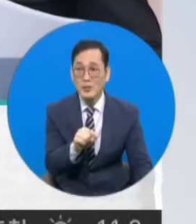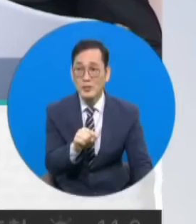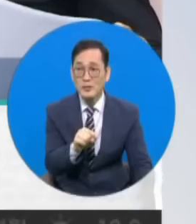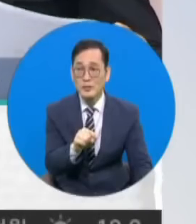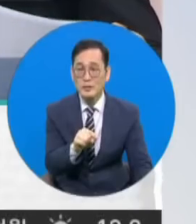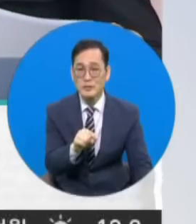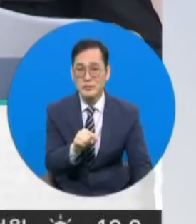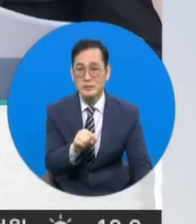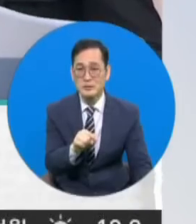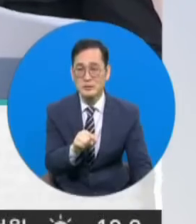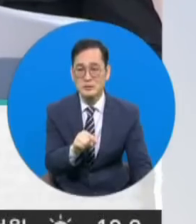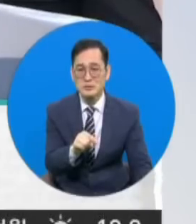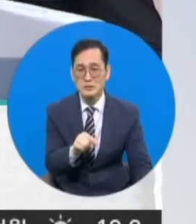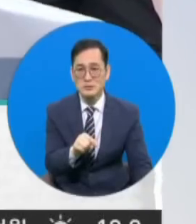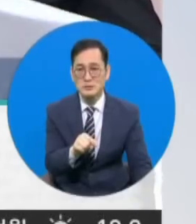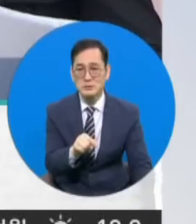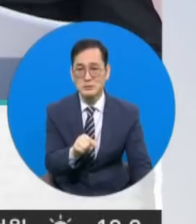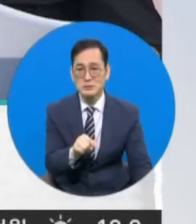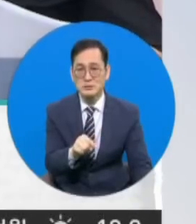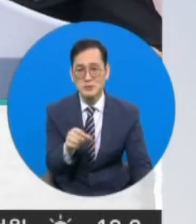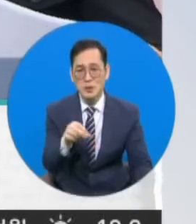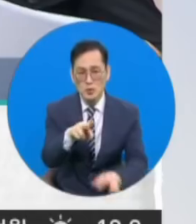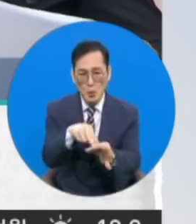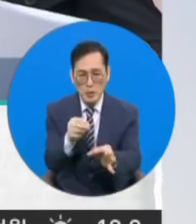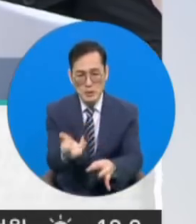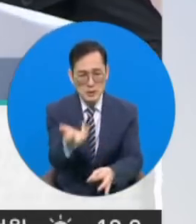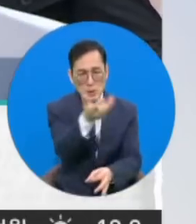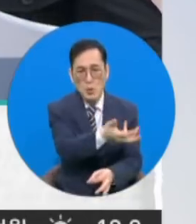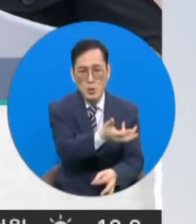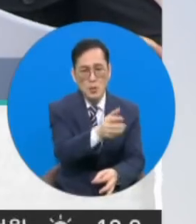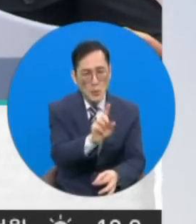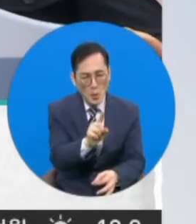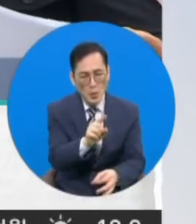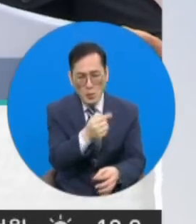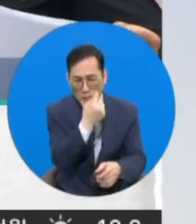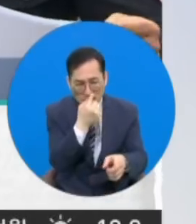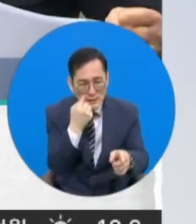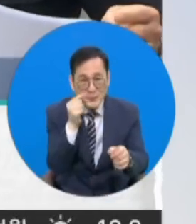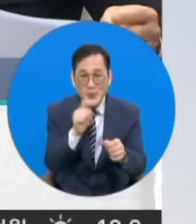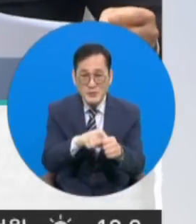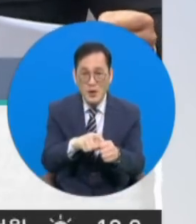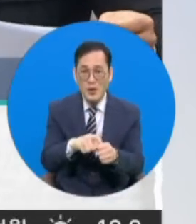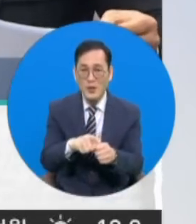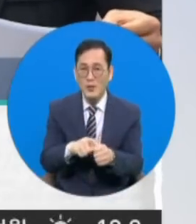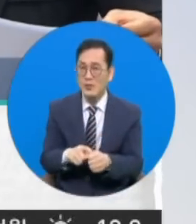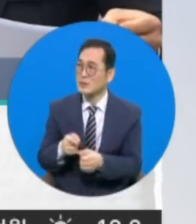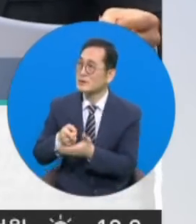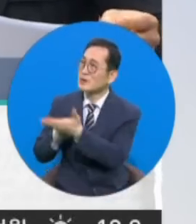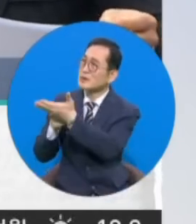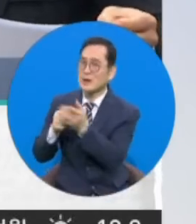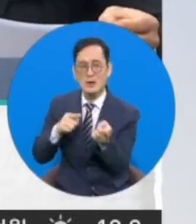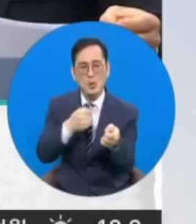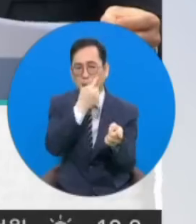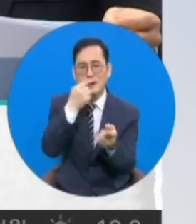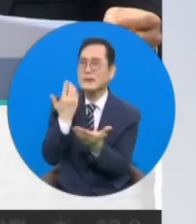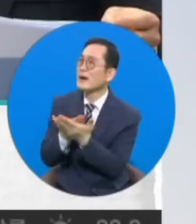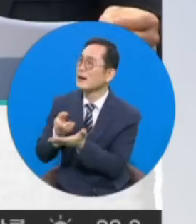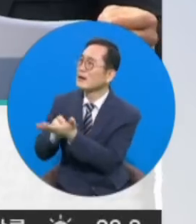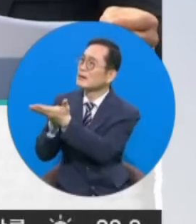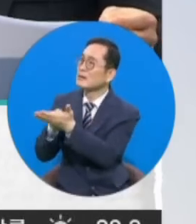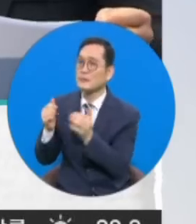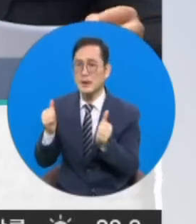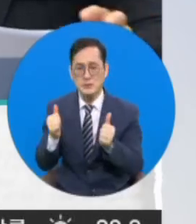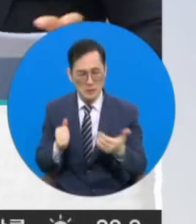그분만 가지고 일단 그렇게 무겁게 생각하지 않았던 것 같아요 가볍게 생각했던 것 같아요 그래서 영장을 청구하니까